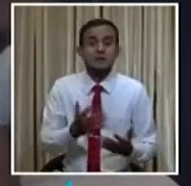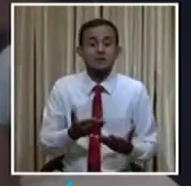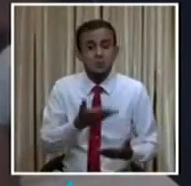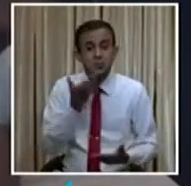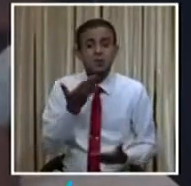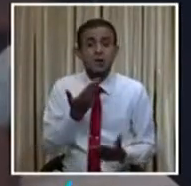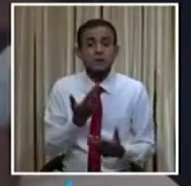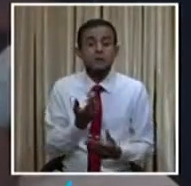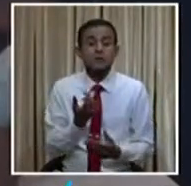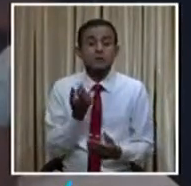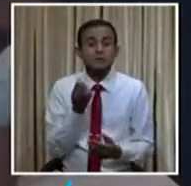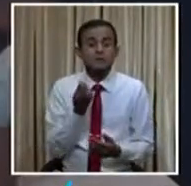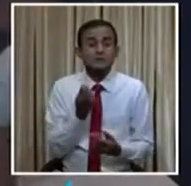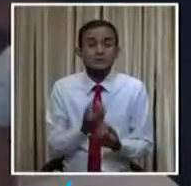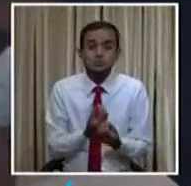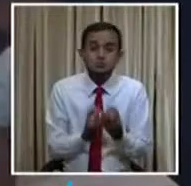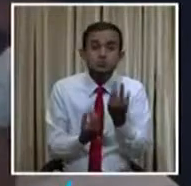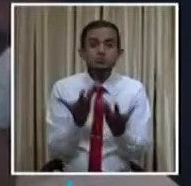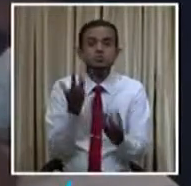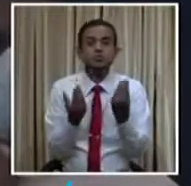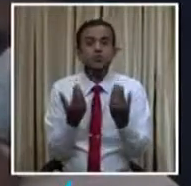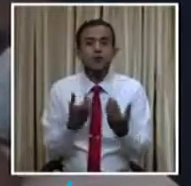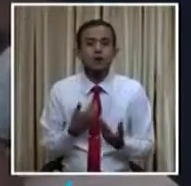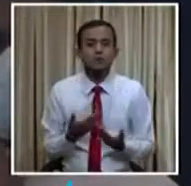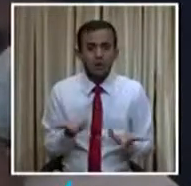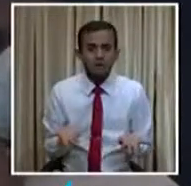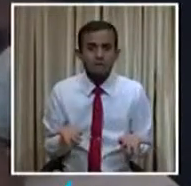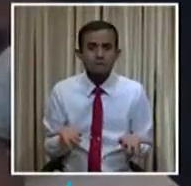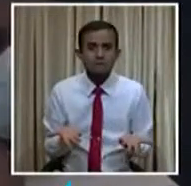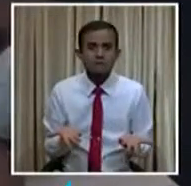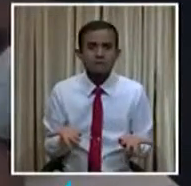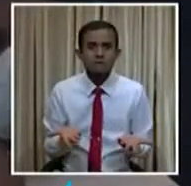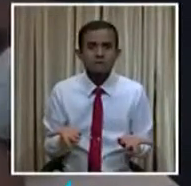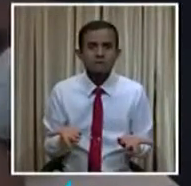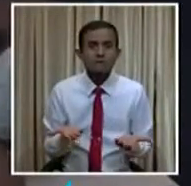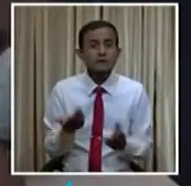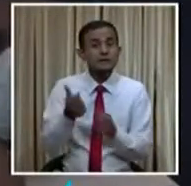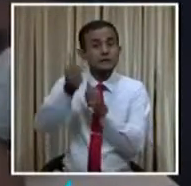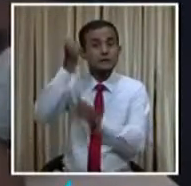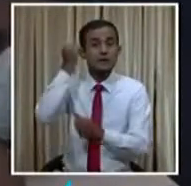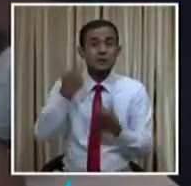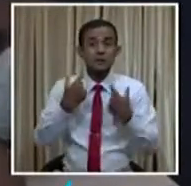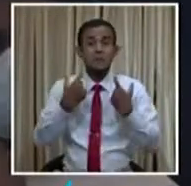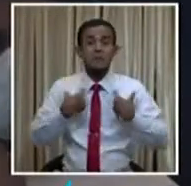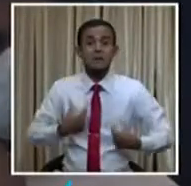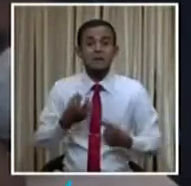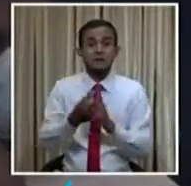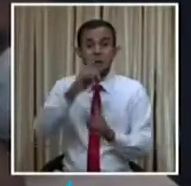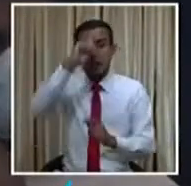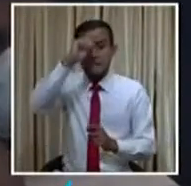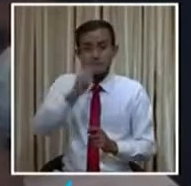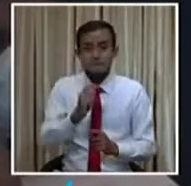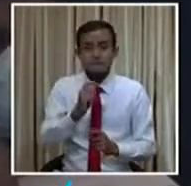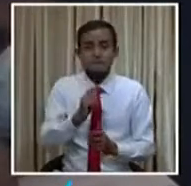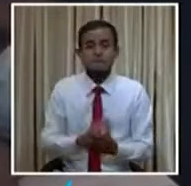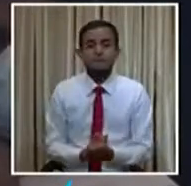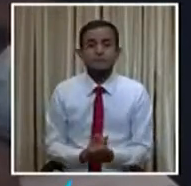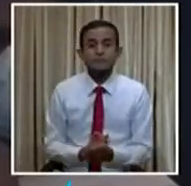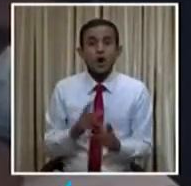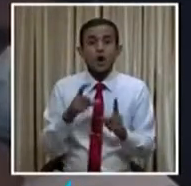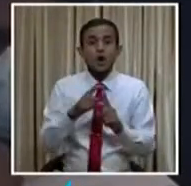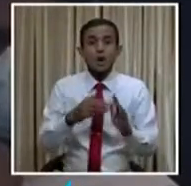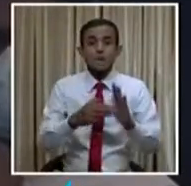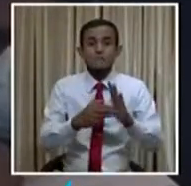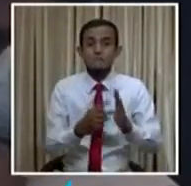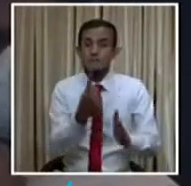ධන උල්පත් අද අපිට තියෙනවද එදා මහින්ද රාජපක්ෂ ජනාධිපතිතුමා ඩොලර්